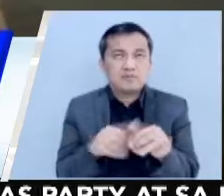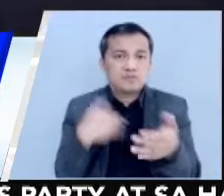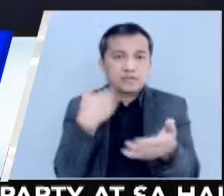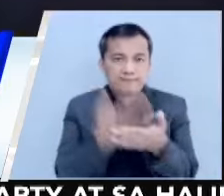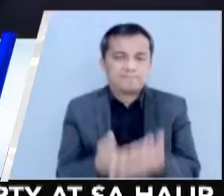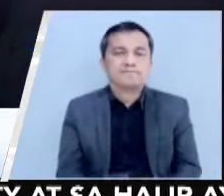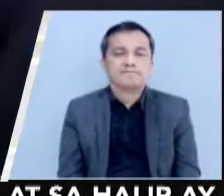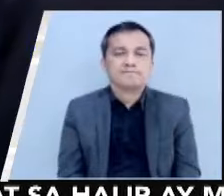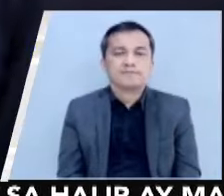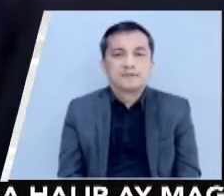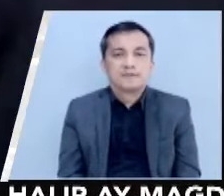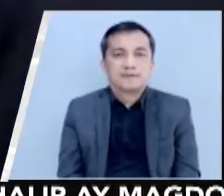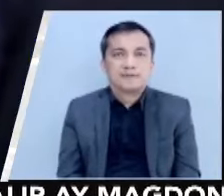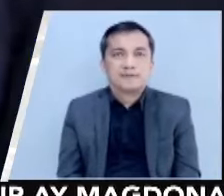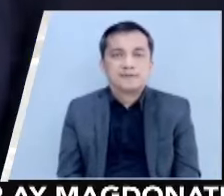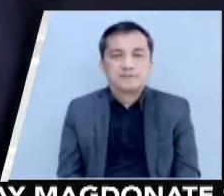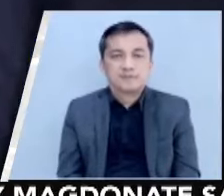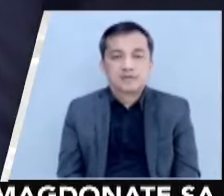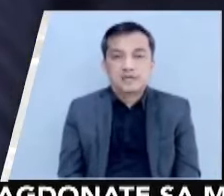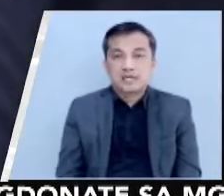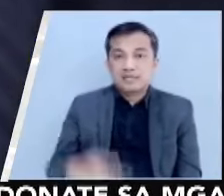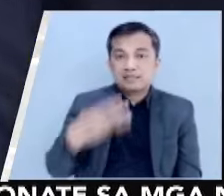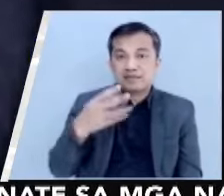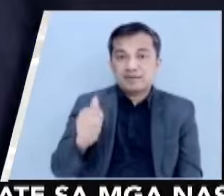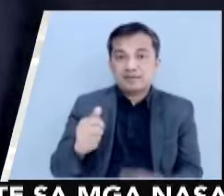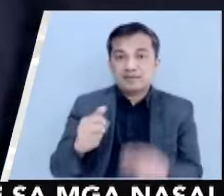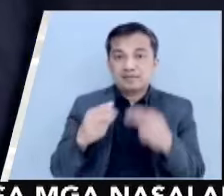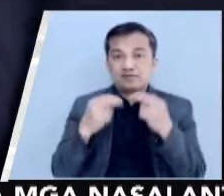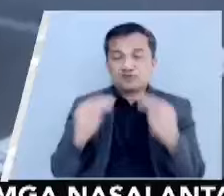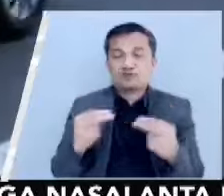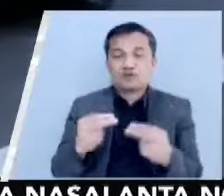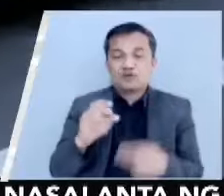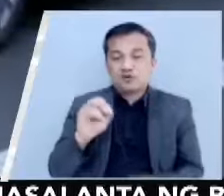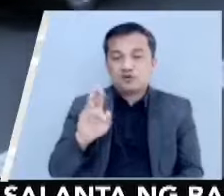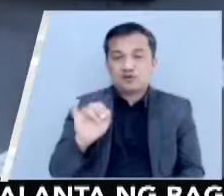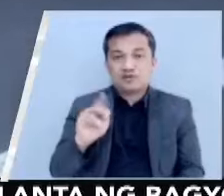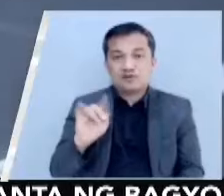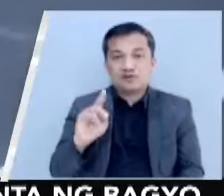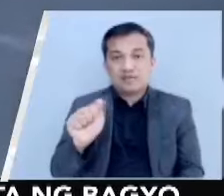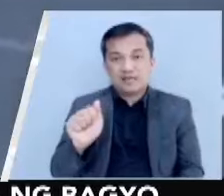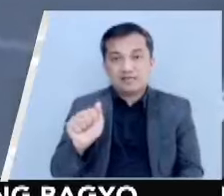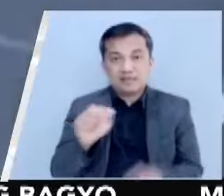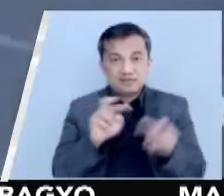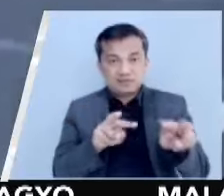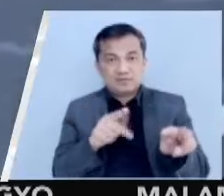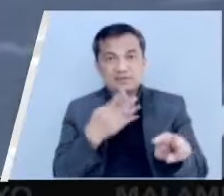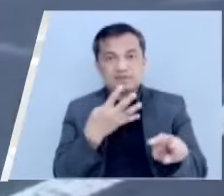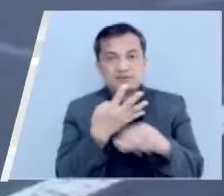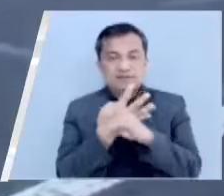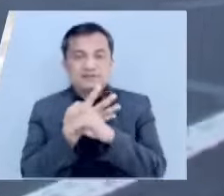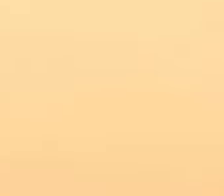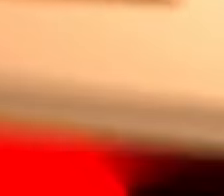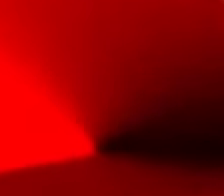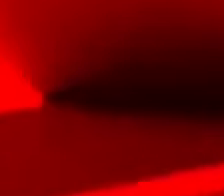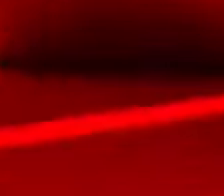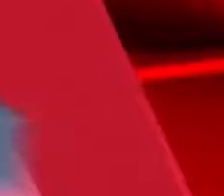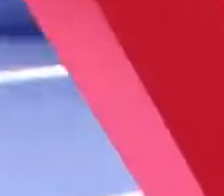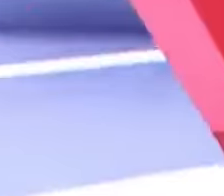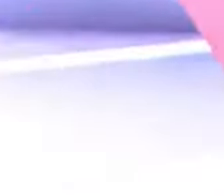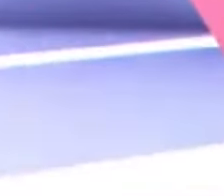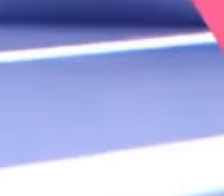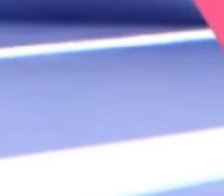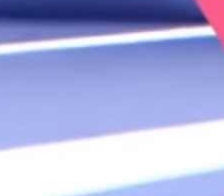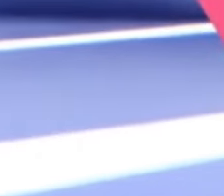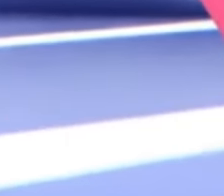pupuntahan. Para sa GMA Integrated News, Oscar Oida, nakatutok, 24 oras.